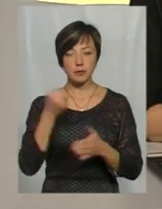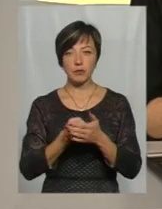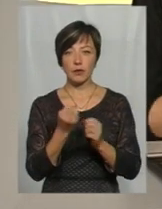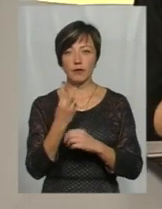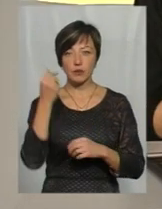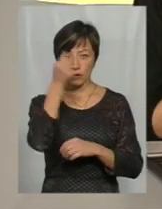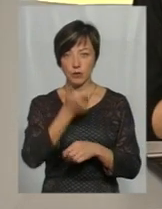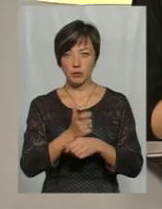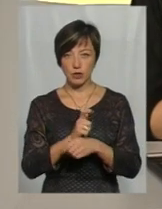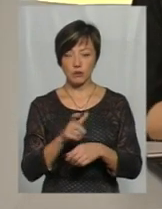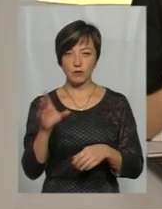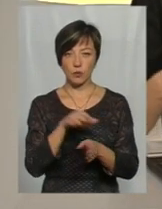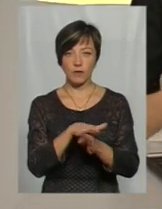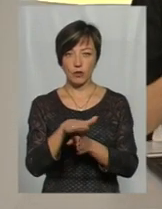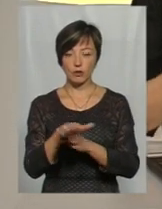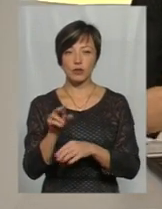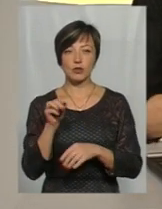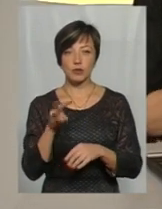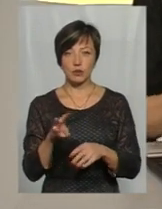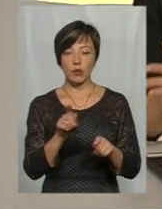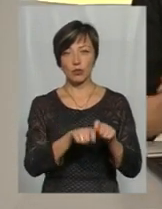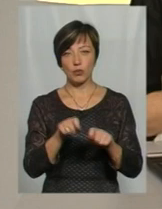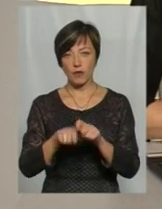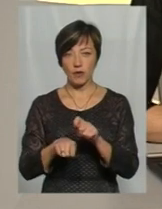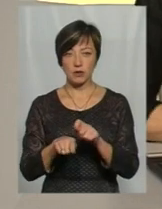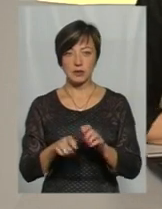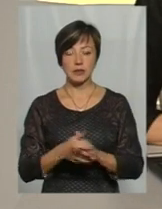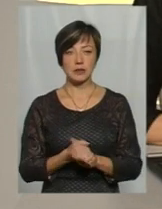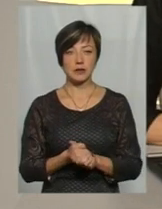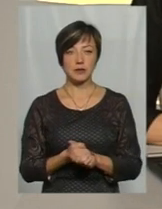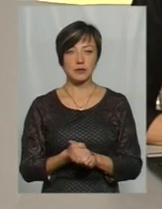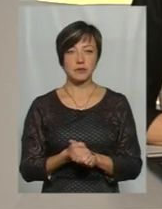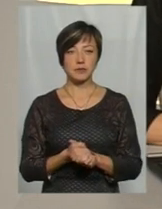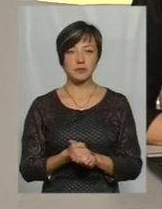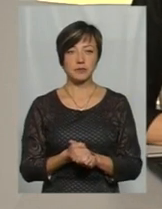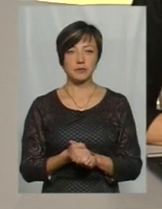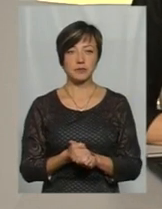12-го року більше цього всього дотримувались чи більше контролювались? Все-таки,